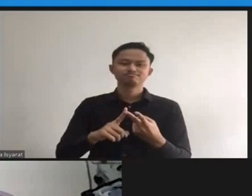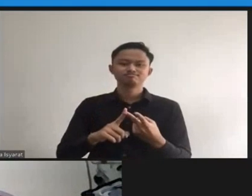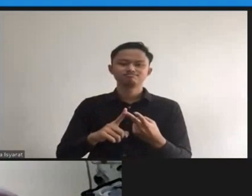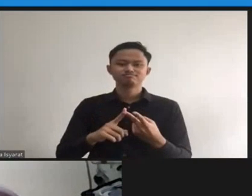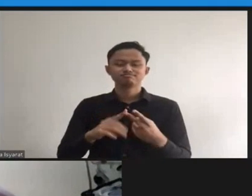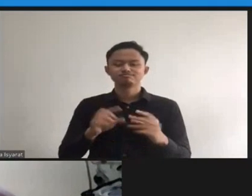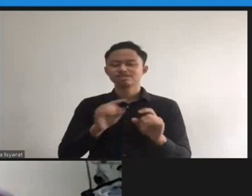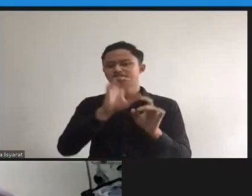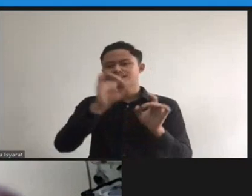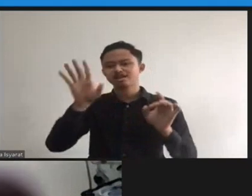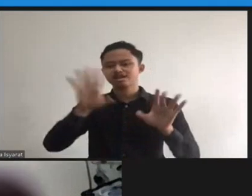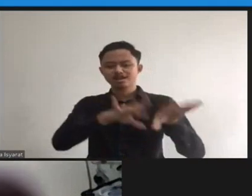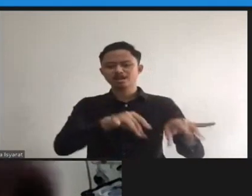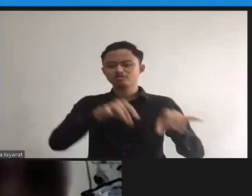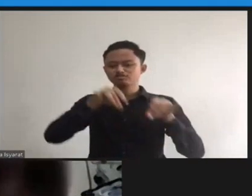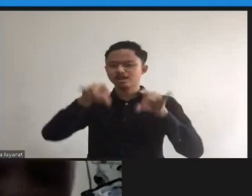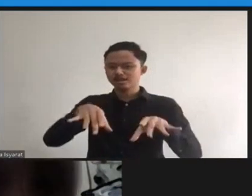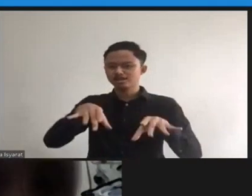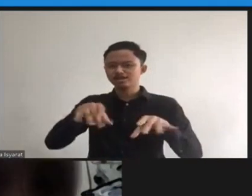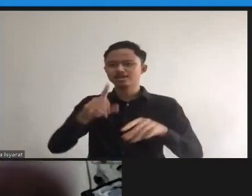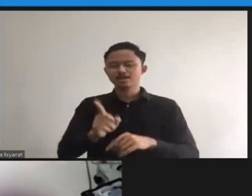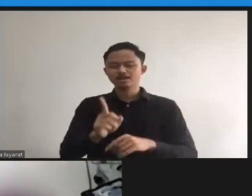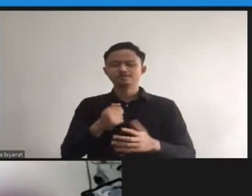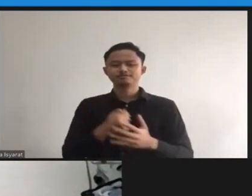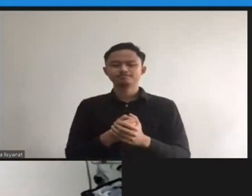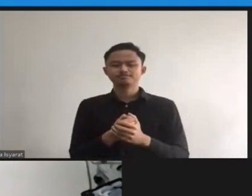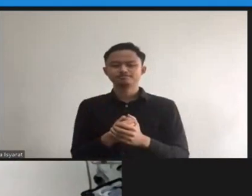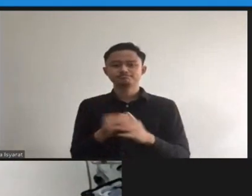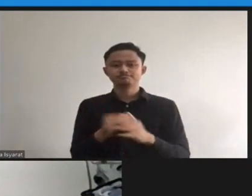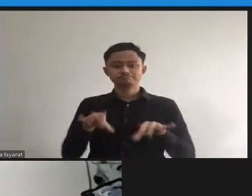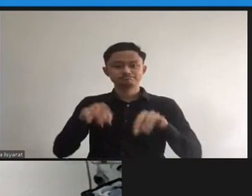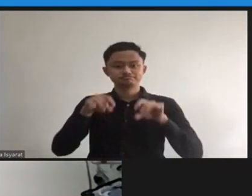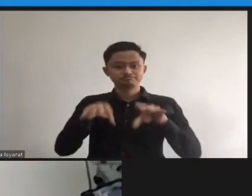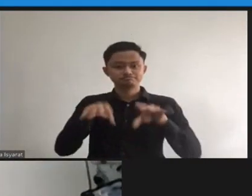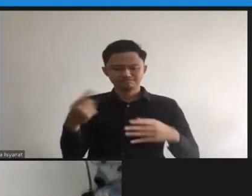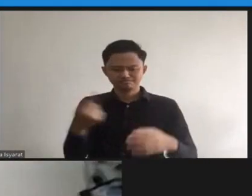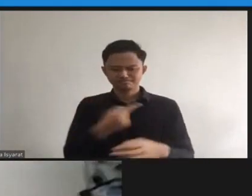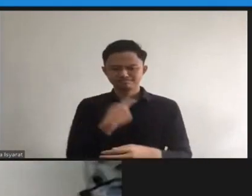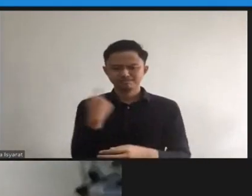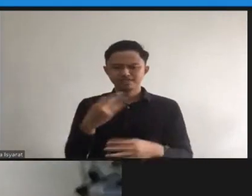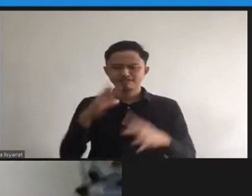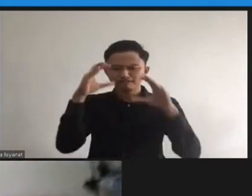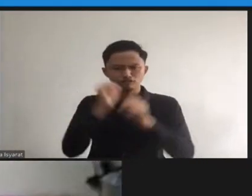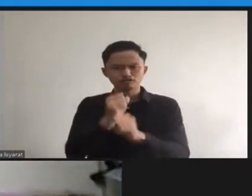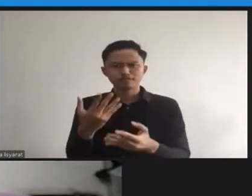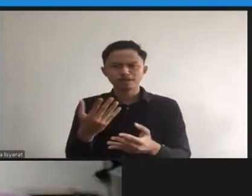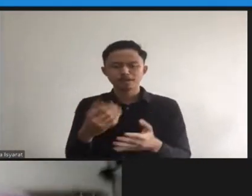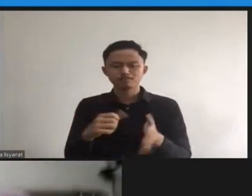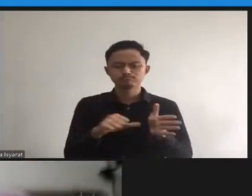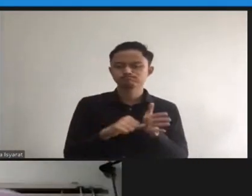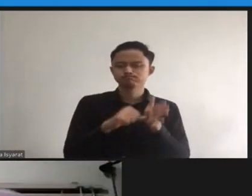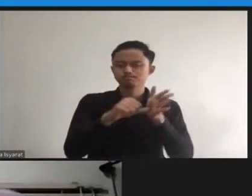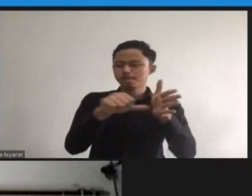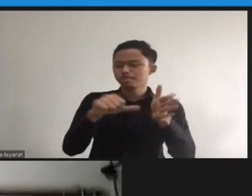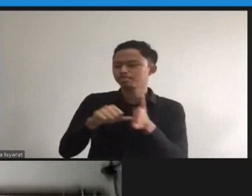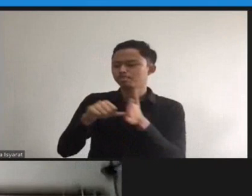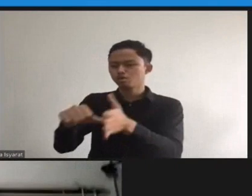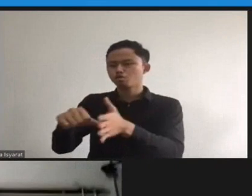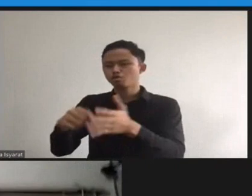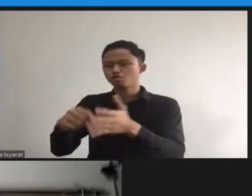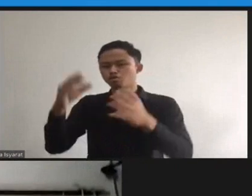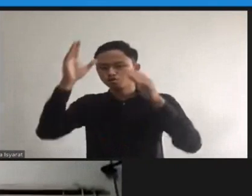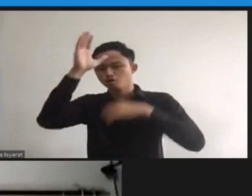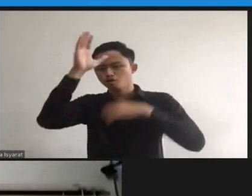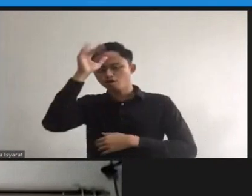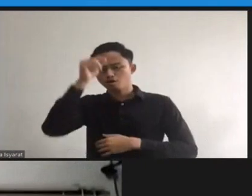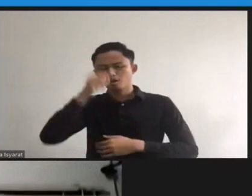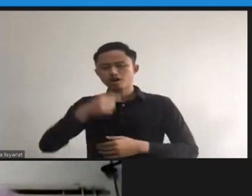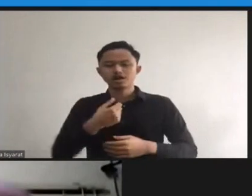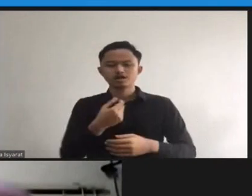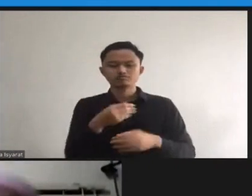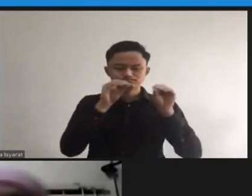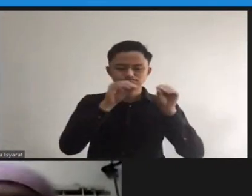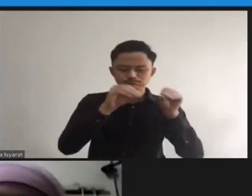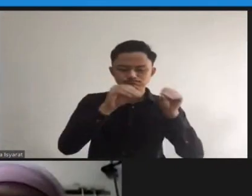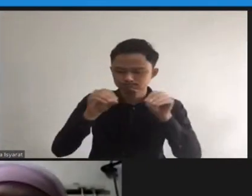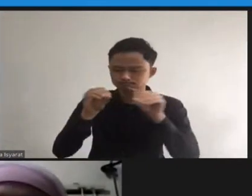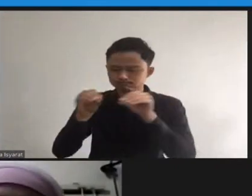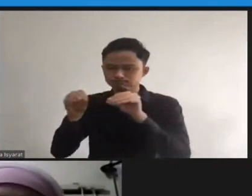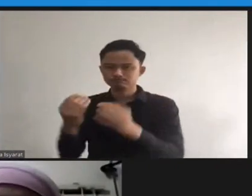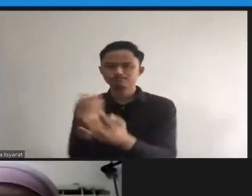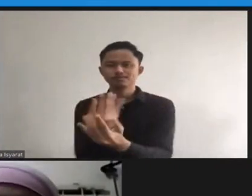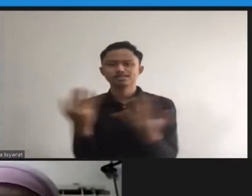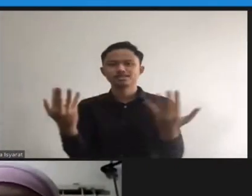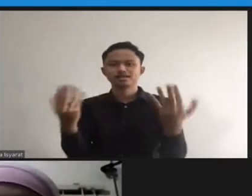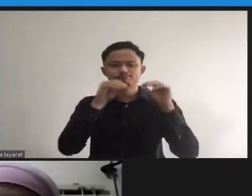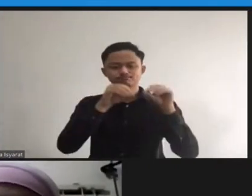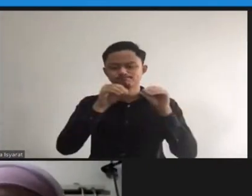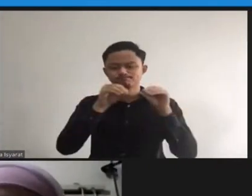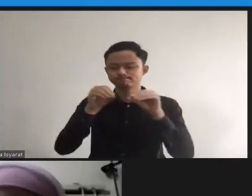Australia. Yang kemudian kami concern dalam bantuan-bantuan kemanusiaan, termasuk juga memberikan edukasi kepada masyarakat. Tema